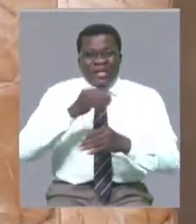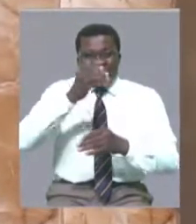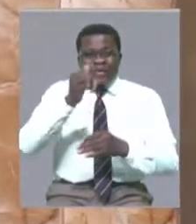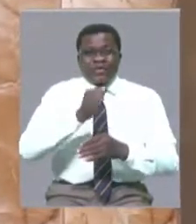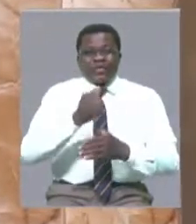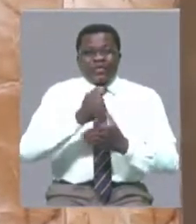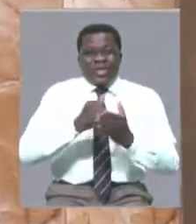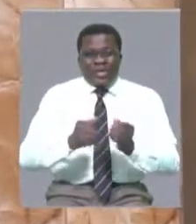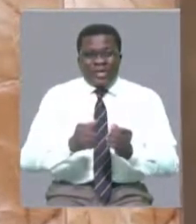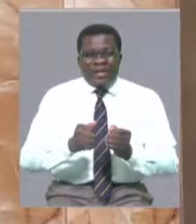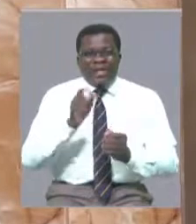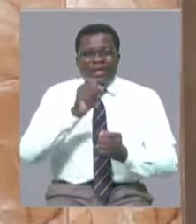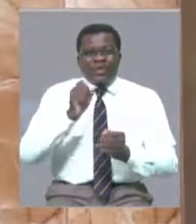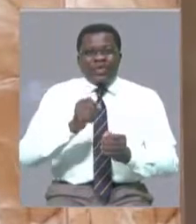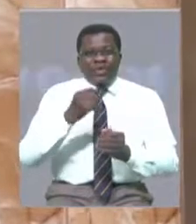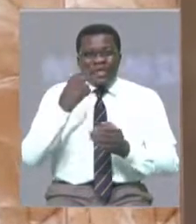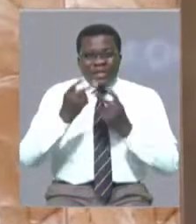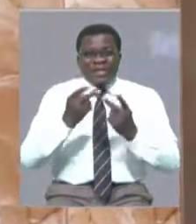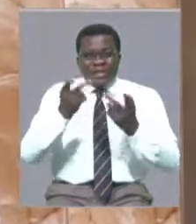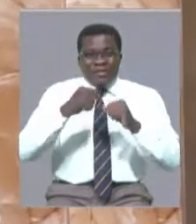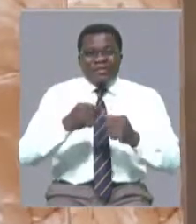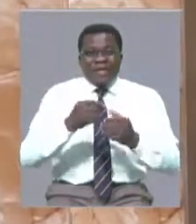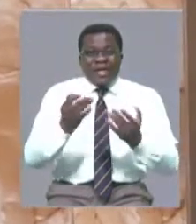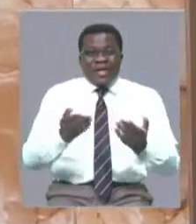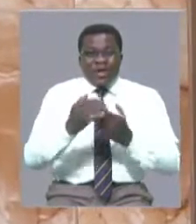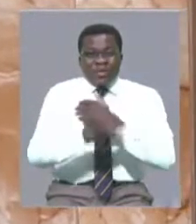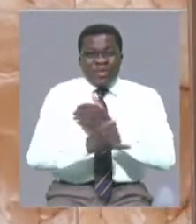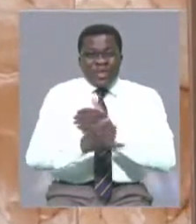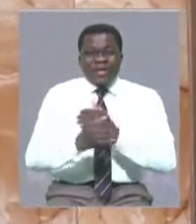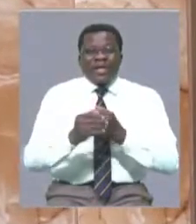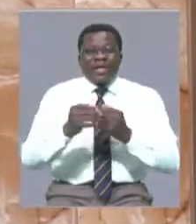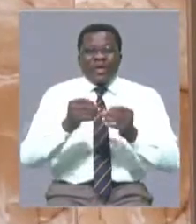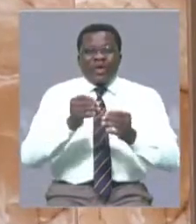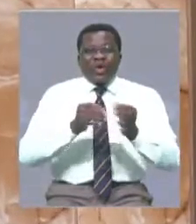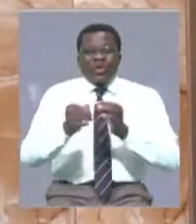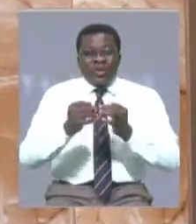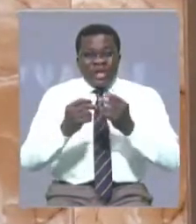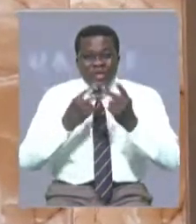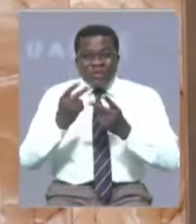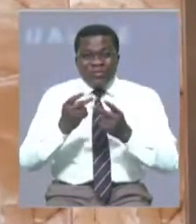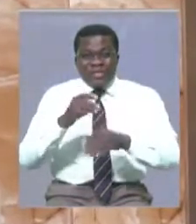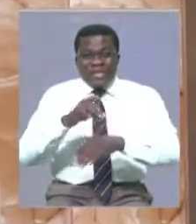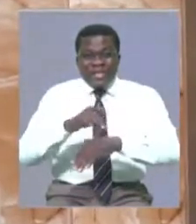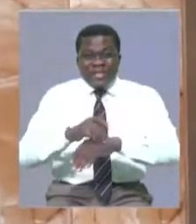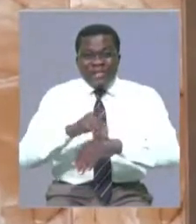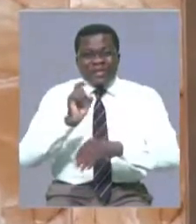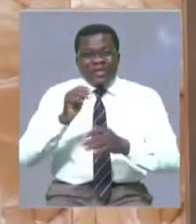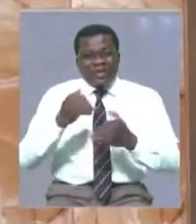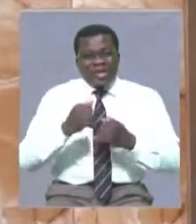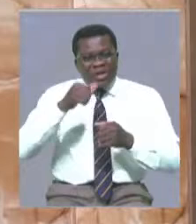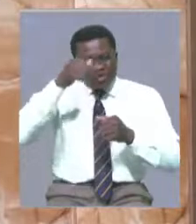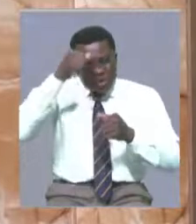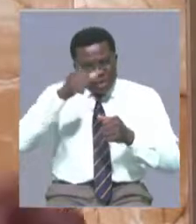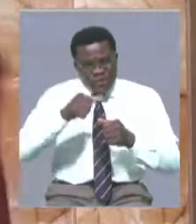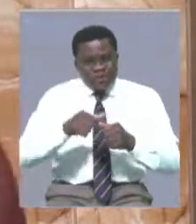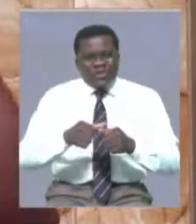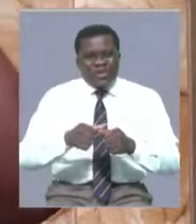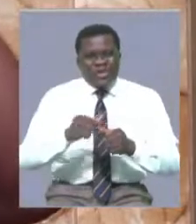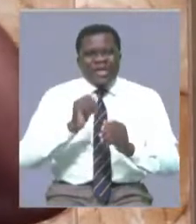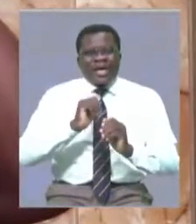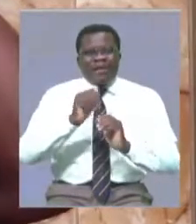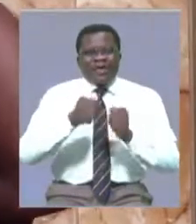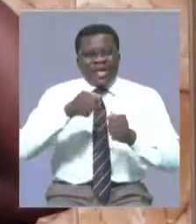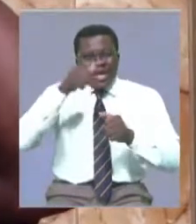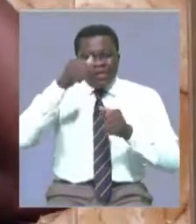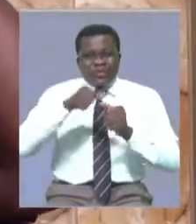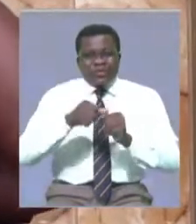et l'art. Donc, si le touriste vient dans notre pays, au-delà de visiter les sites touristiques, il doit avoir quand même des souvenirs, avoir un cadeau de